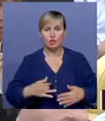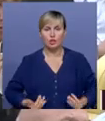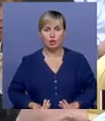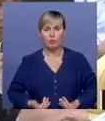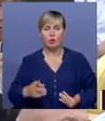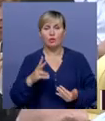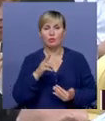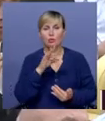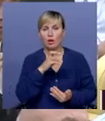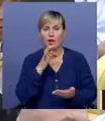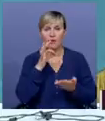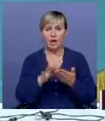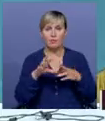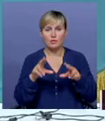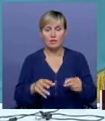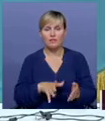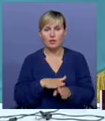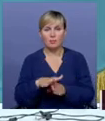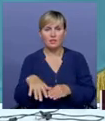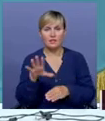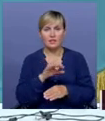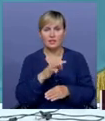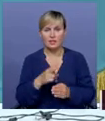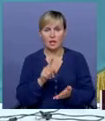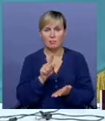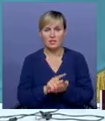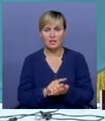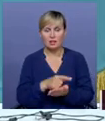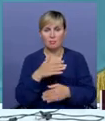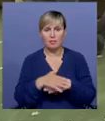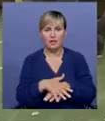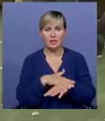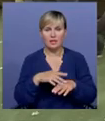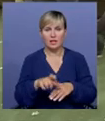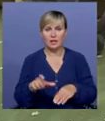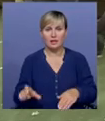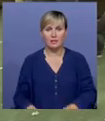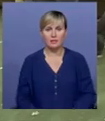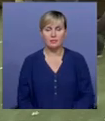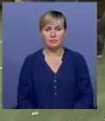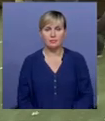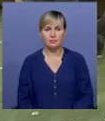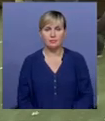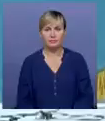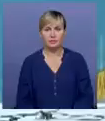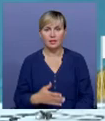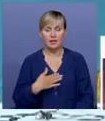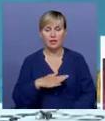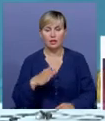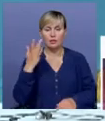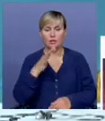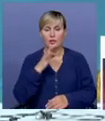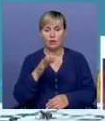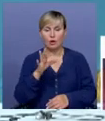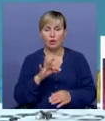на что Касым-Жомарт Токаев пообещал выполнить все социальные обязательства перед населением. Я не случайно сказал о справедливой